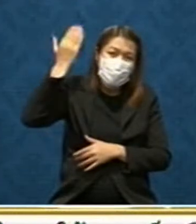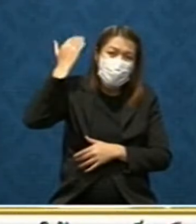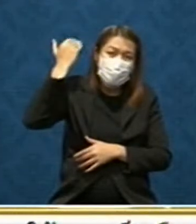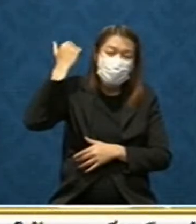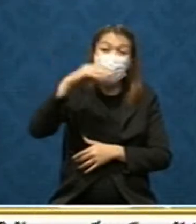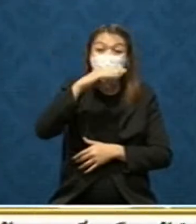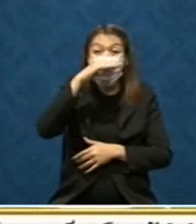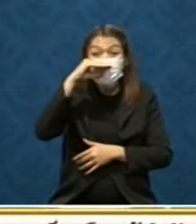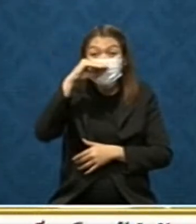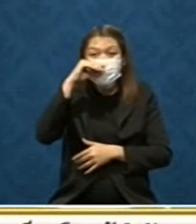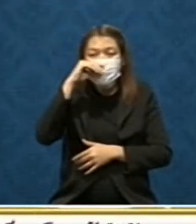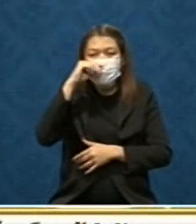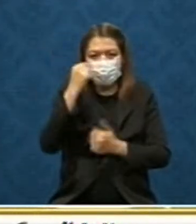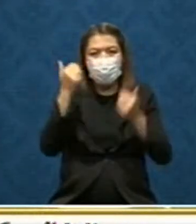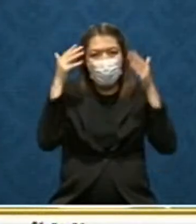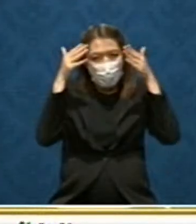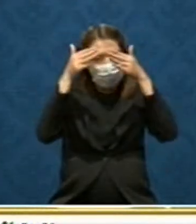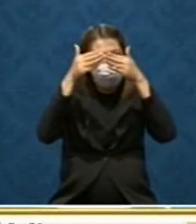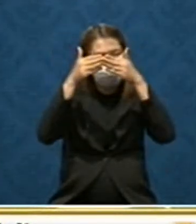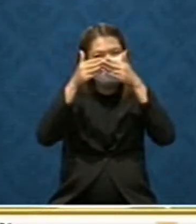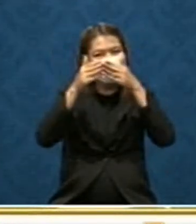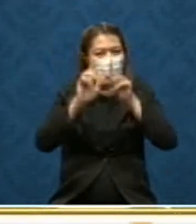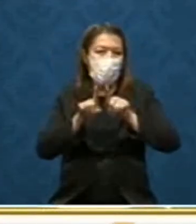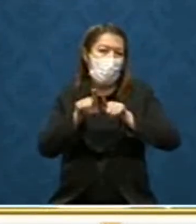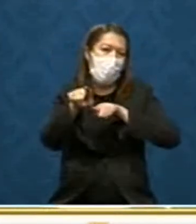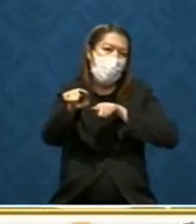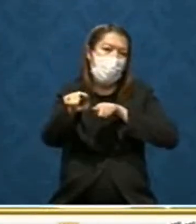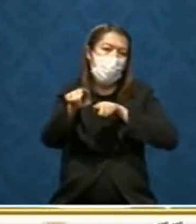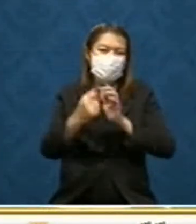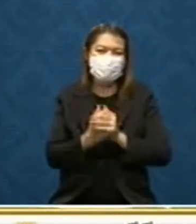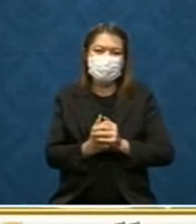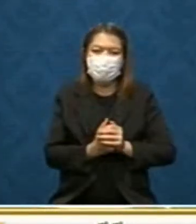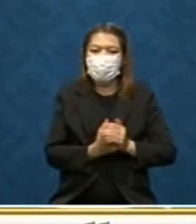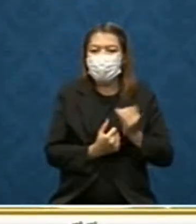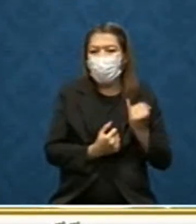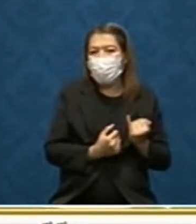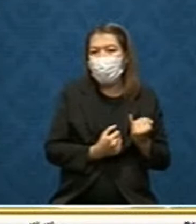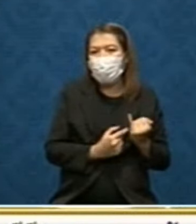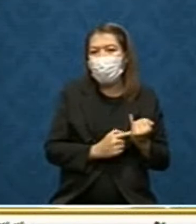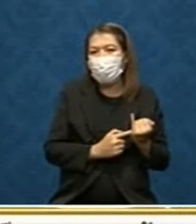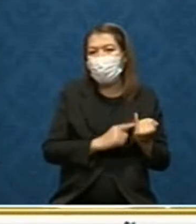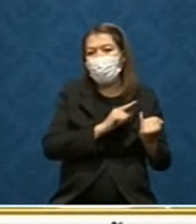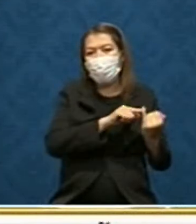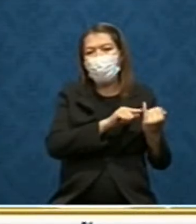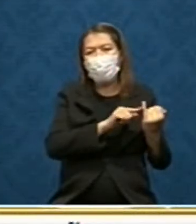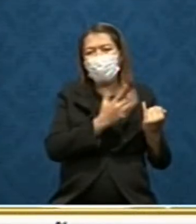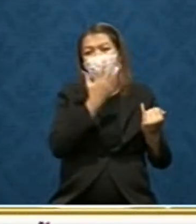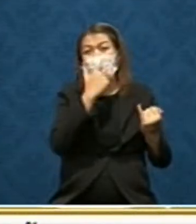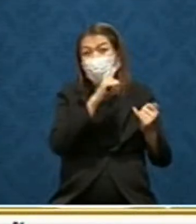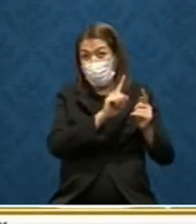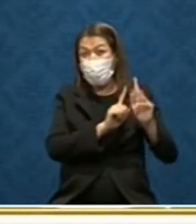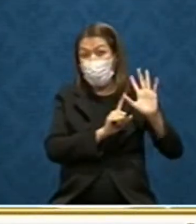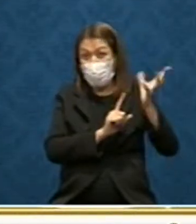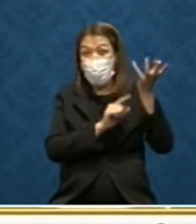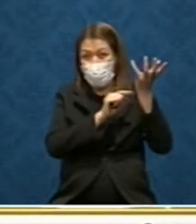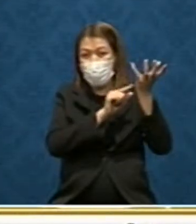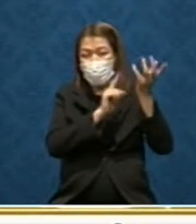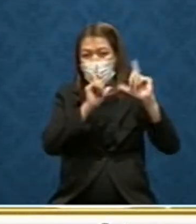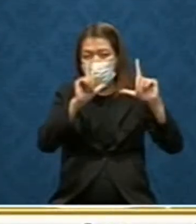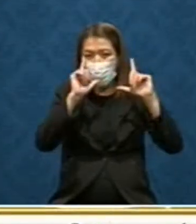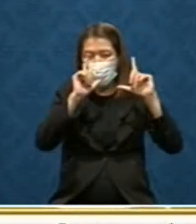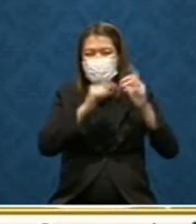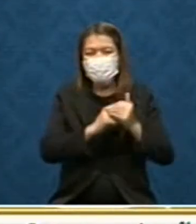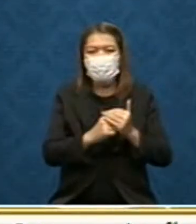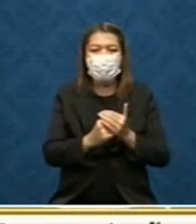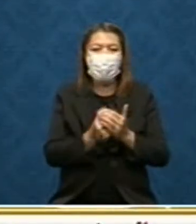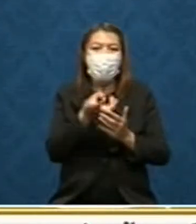แต่วนนี้ถูกเวียดนามแสงไปแล้วมาลิ เสียแช zigมาลิเคยเป็สาวสวยงามของโลกวันน